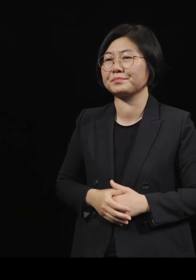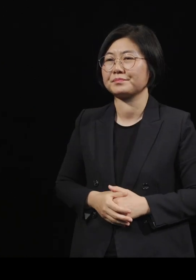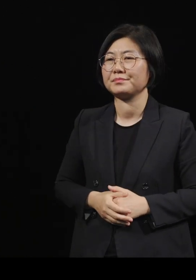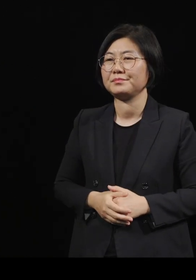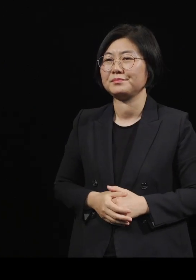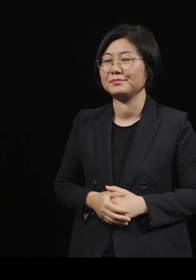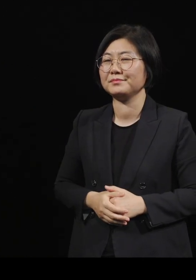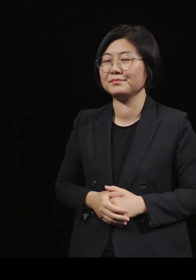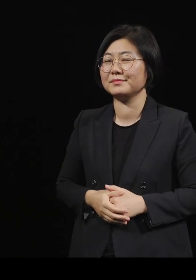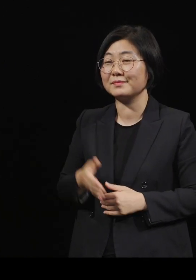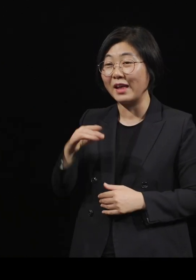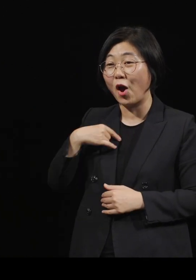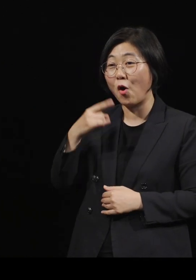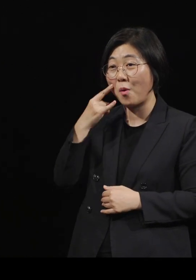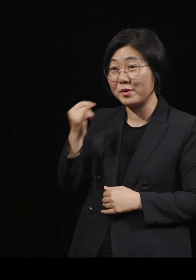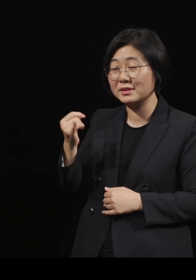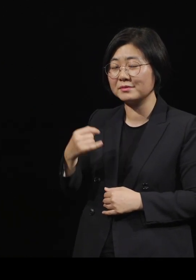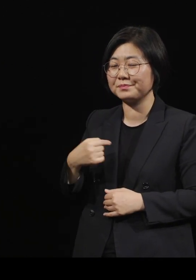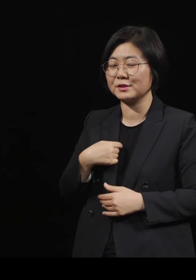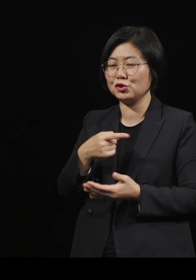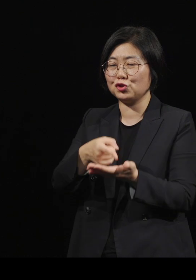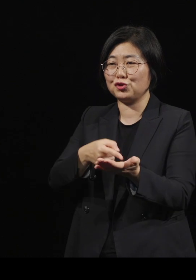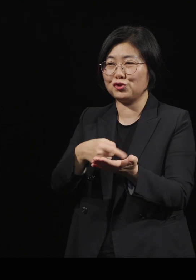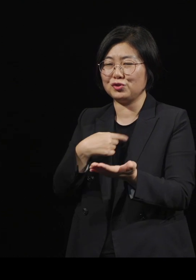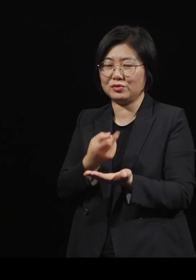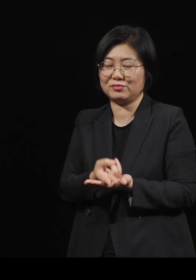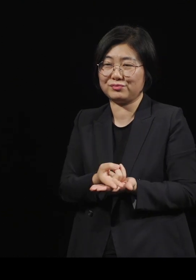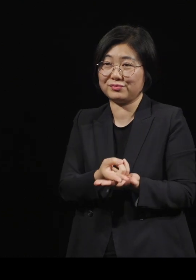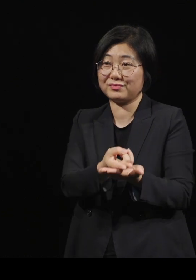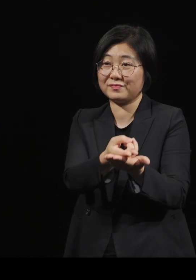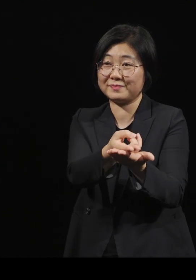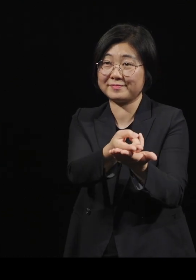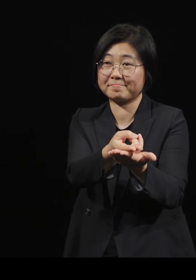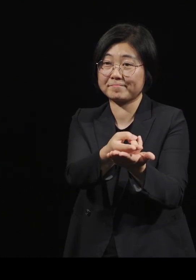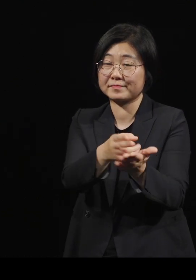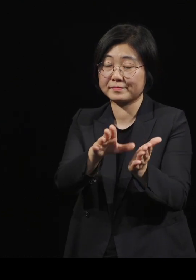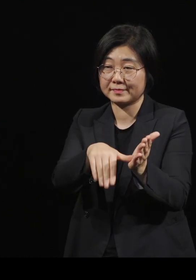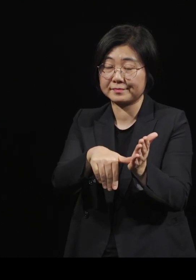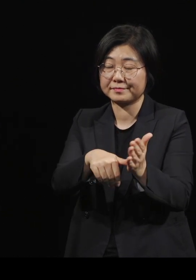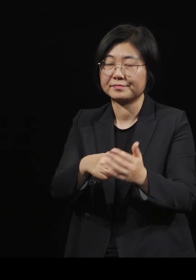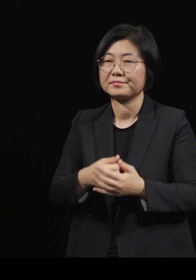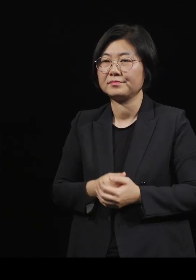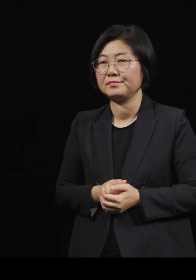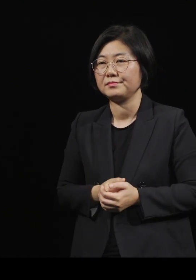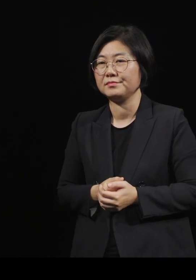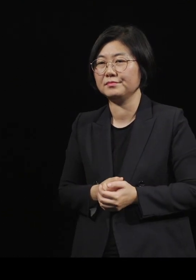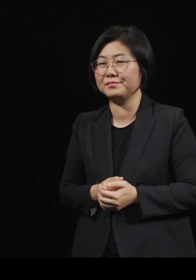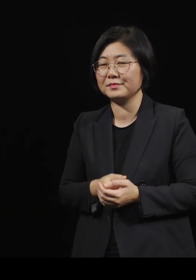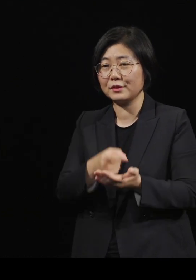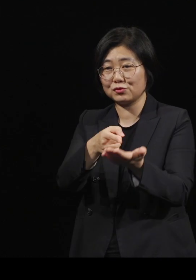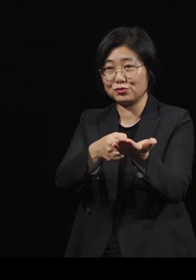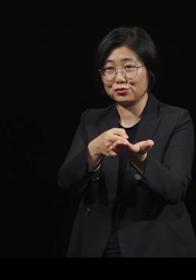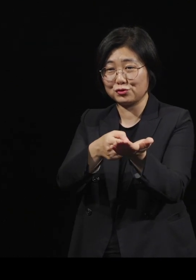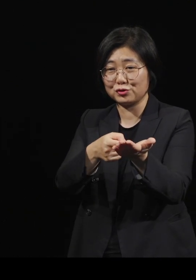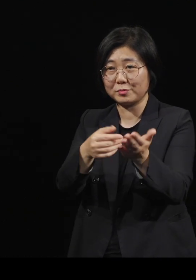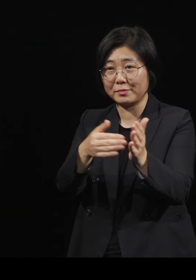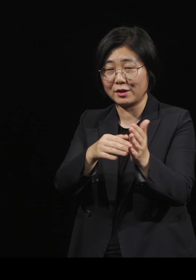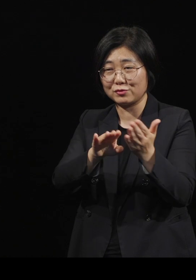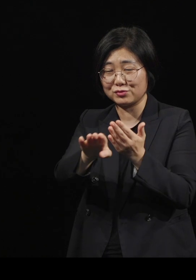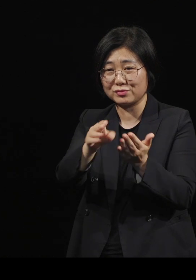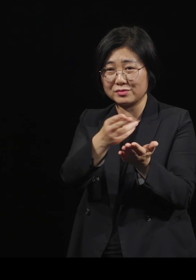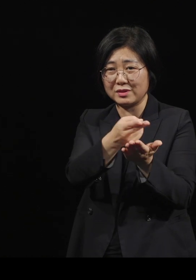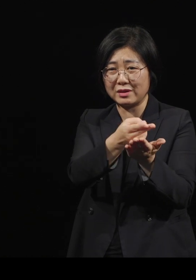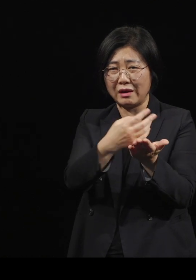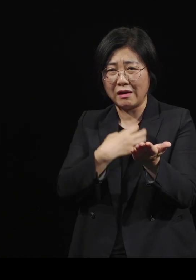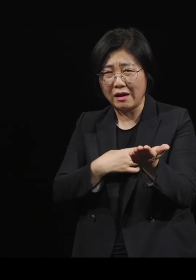그런데 저희 어머니께서도 저를 수술실에 들여보내시면서 쟤 그냥